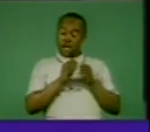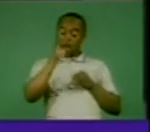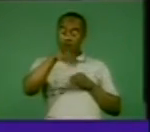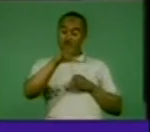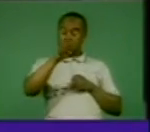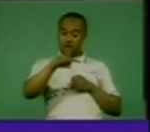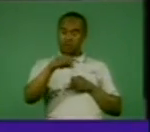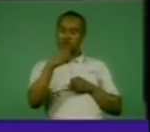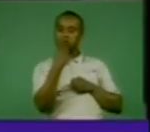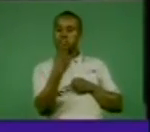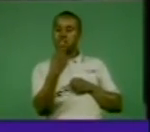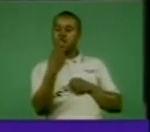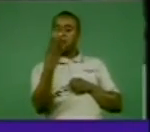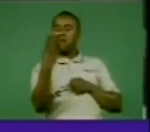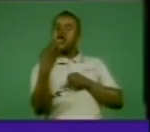ibara.